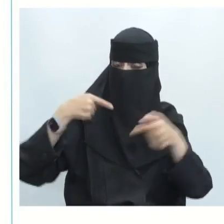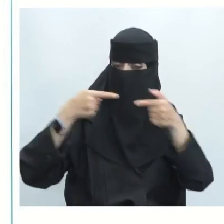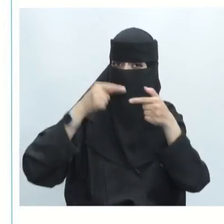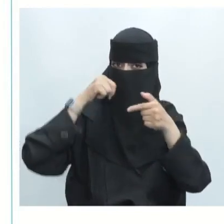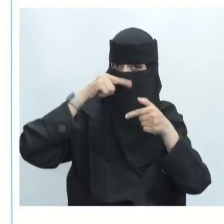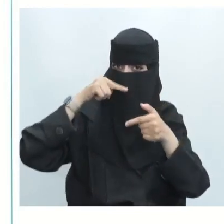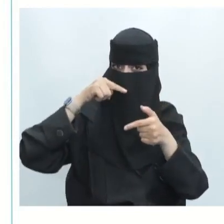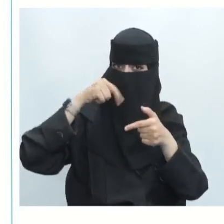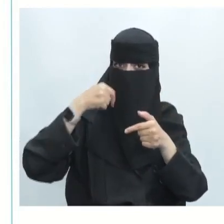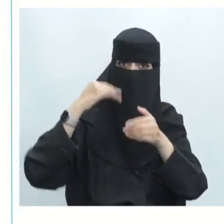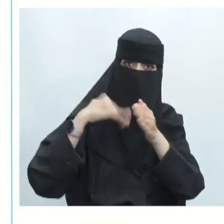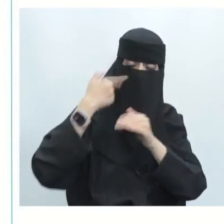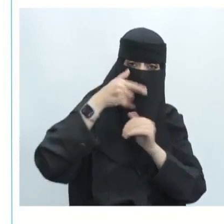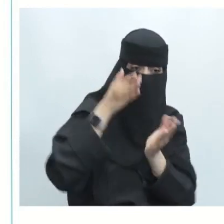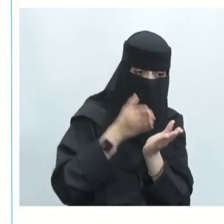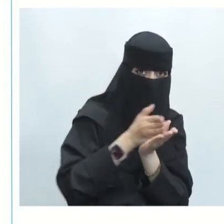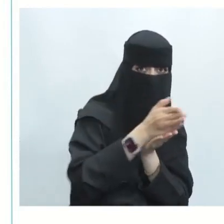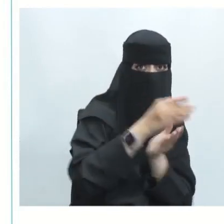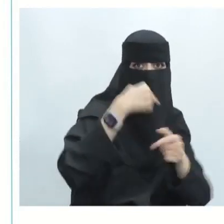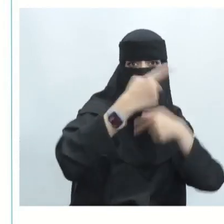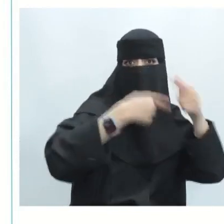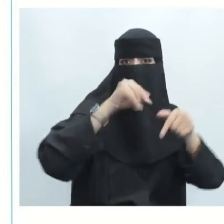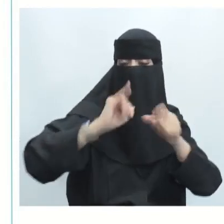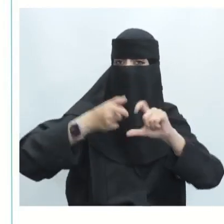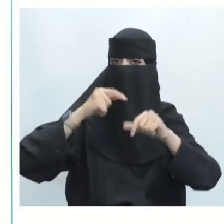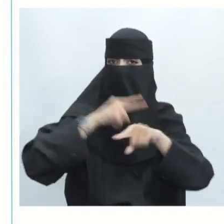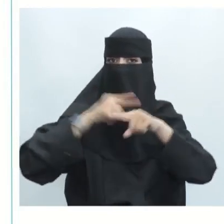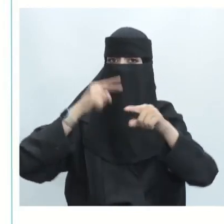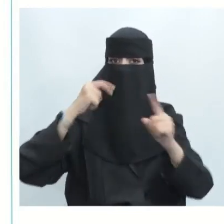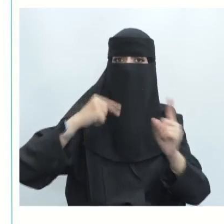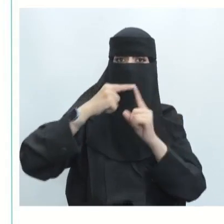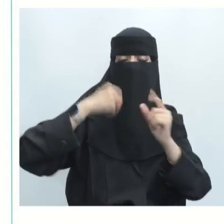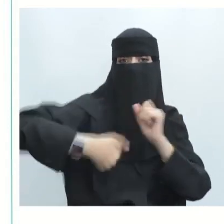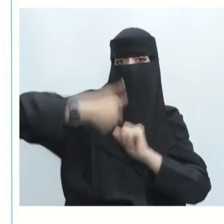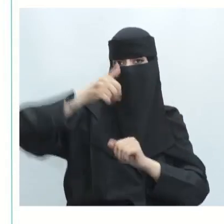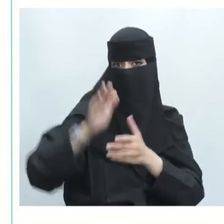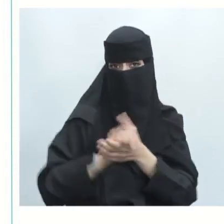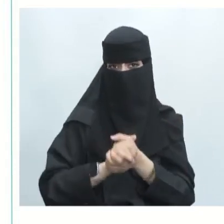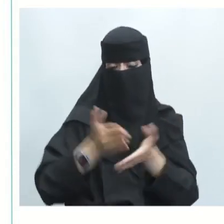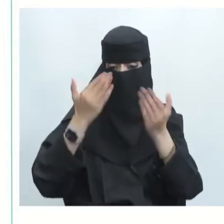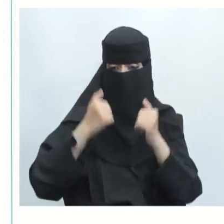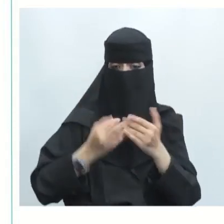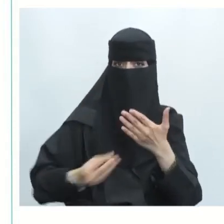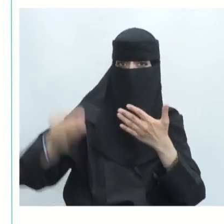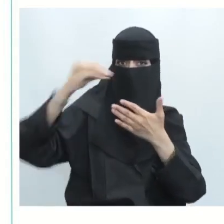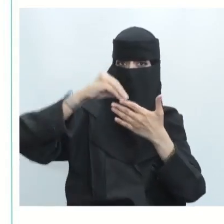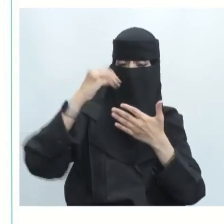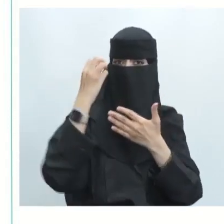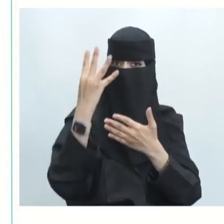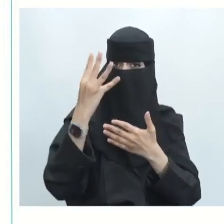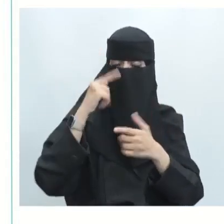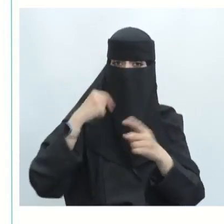التي ستنه جها او ستستمر عليها المنظمه الى ان تصل الى رؤيتها واهدافها الخطوه الرابعه